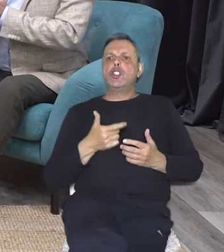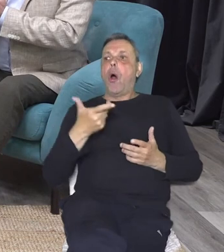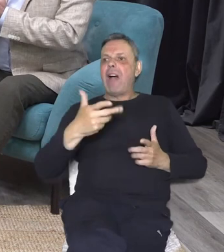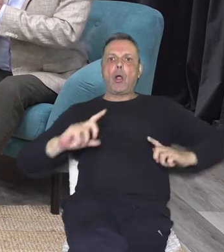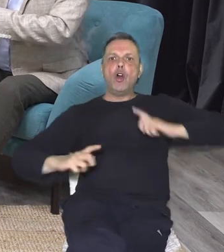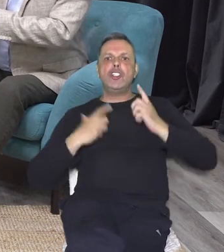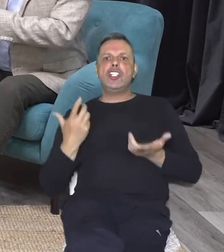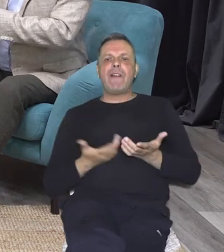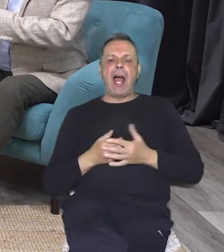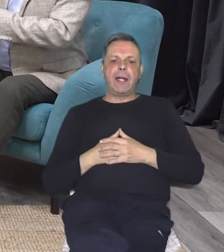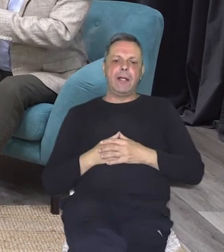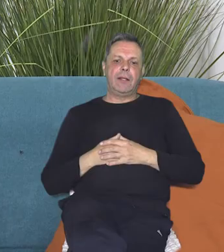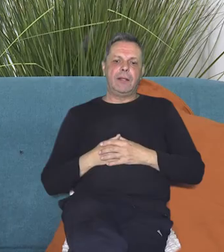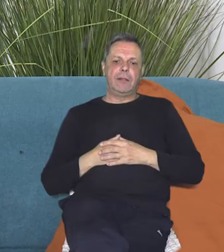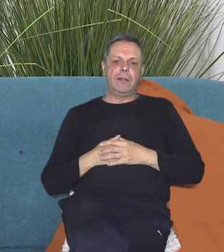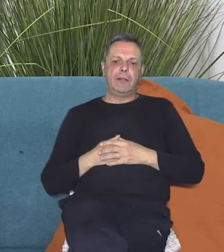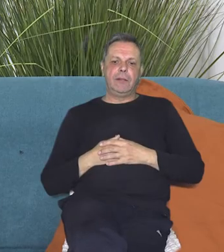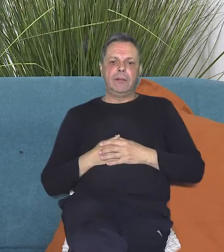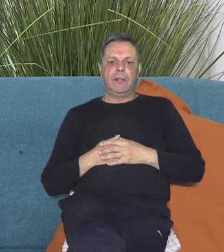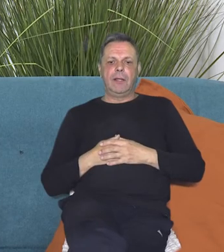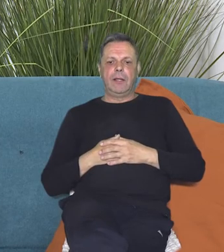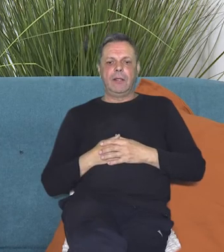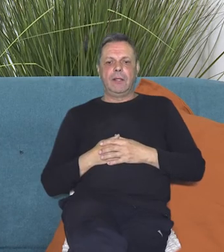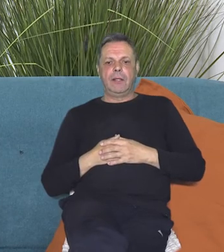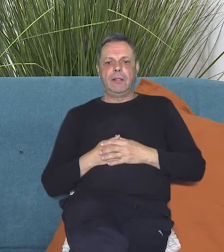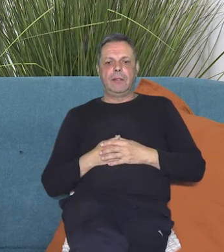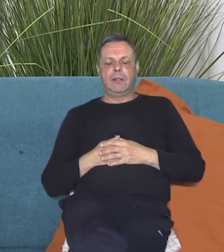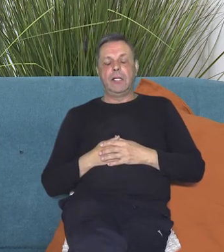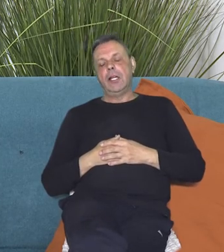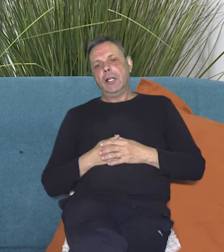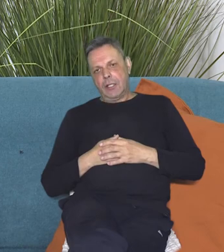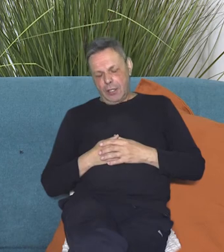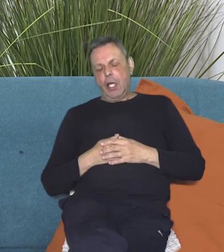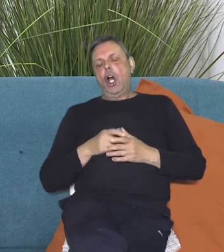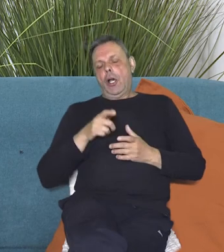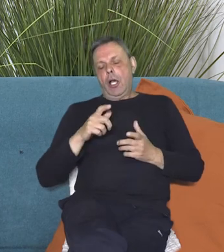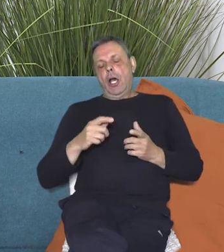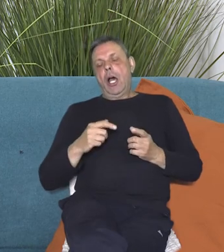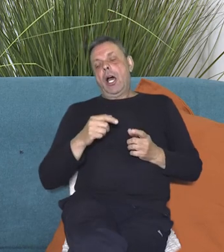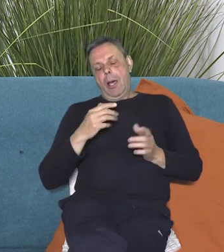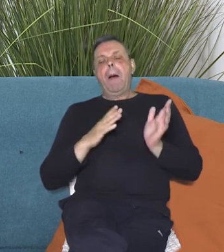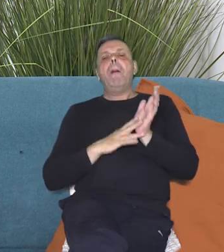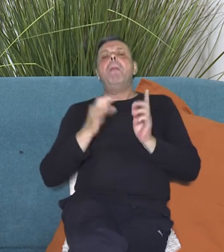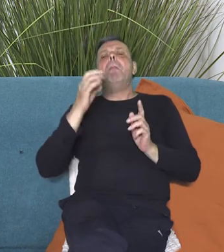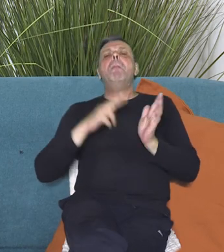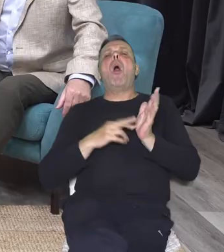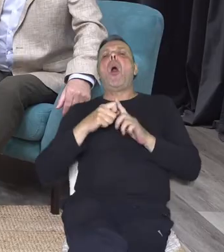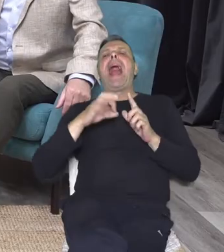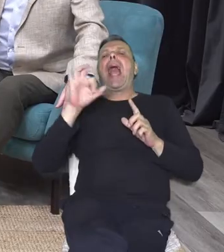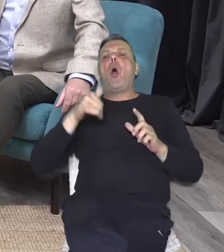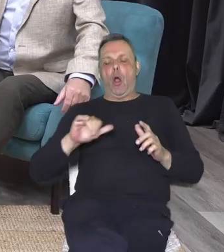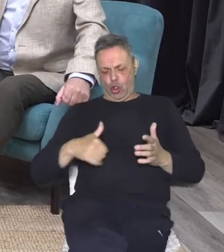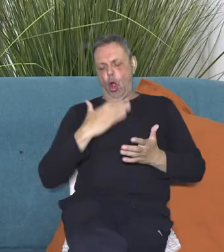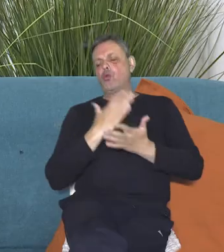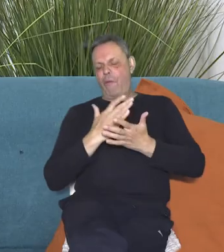još ovako živahan? Pa živahna su događanja i na monaškom dvoru.